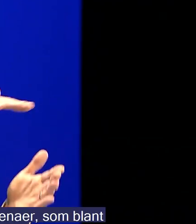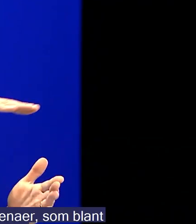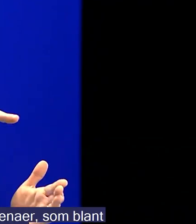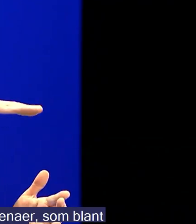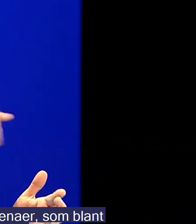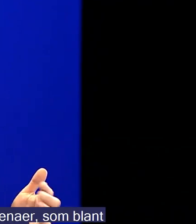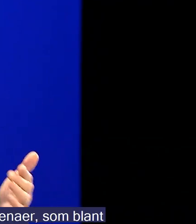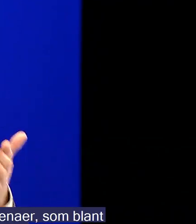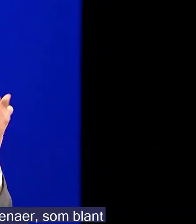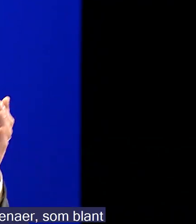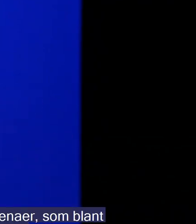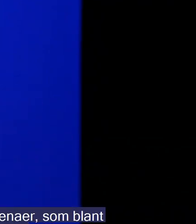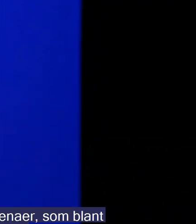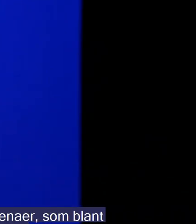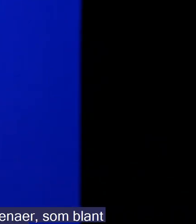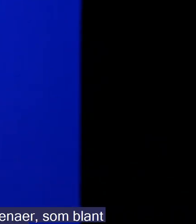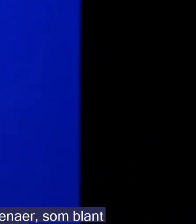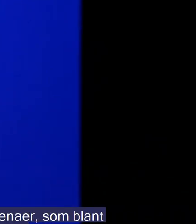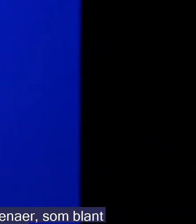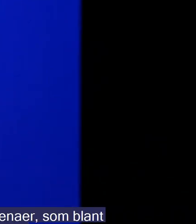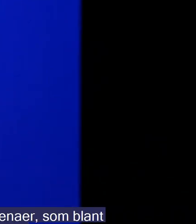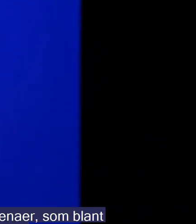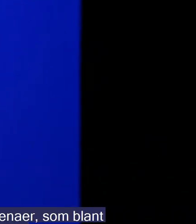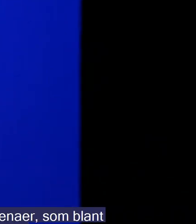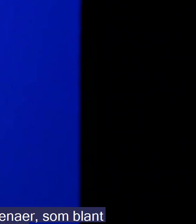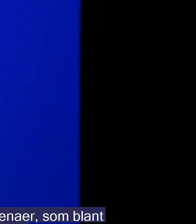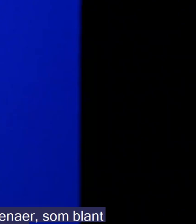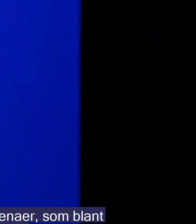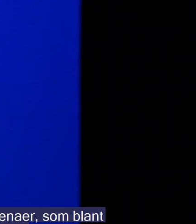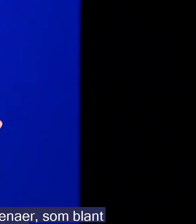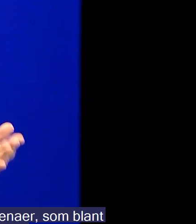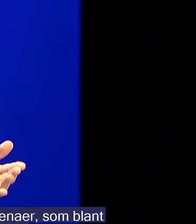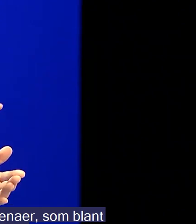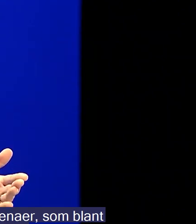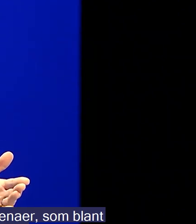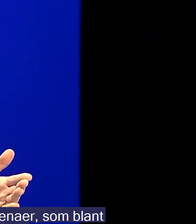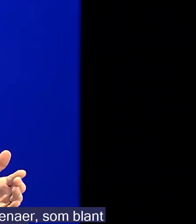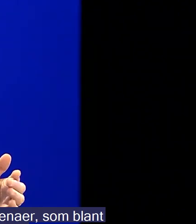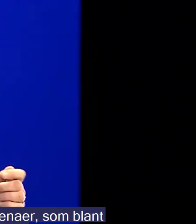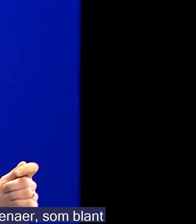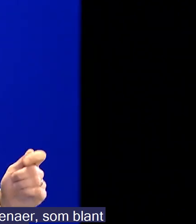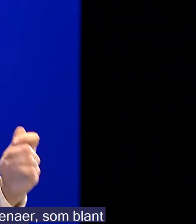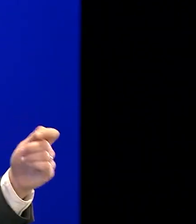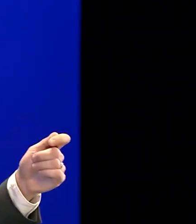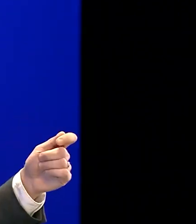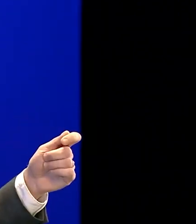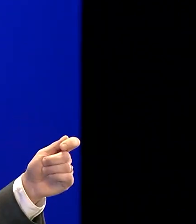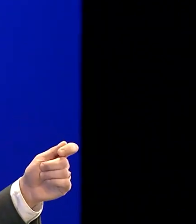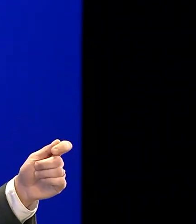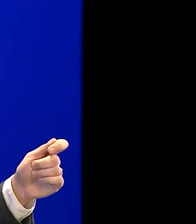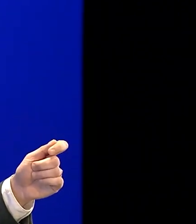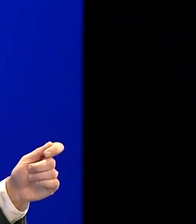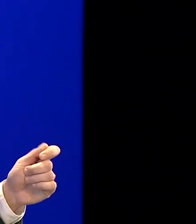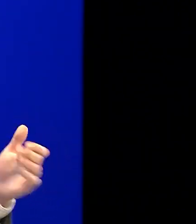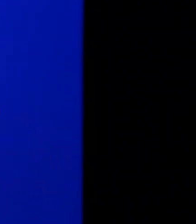Det som at vi mangler språklige arenaer, som blant annet døveskolene ga tidligere.